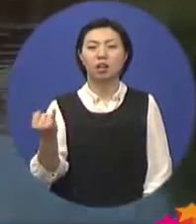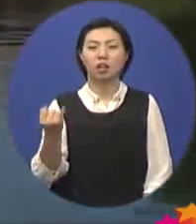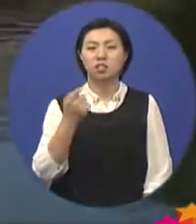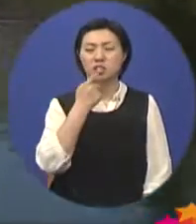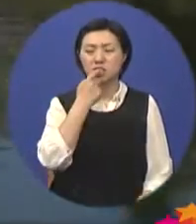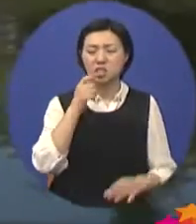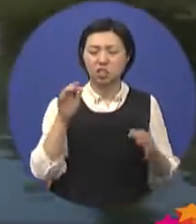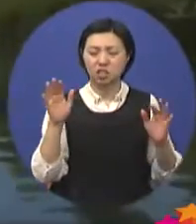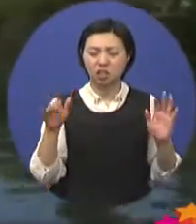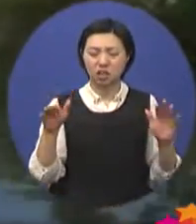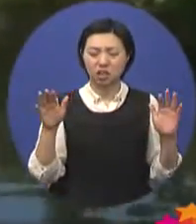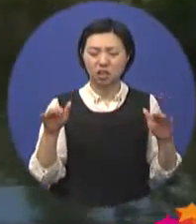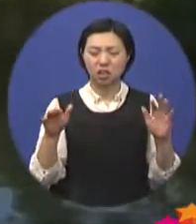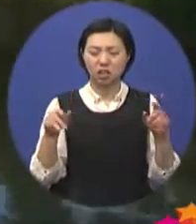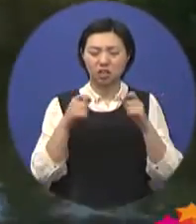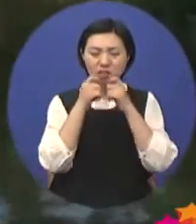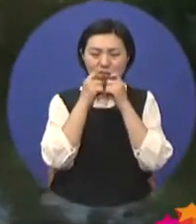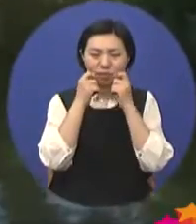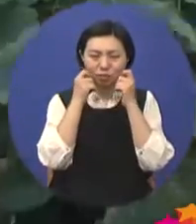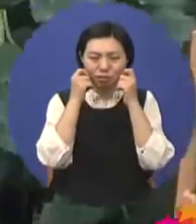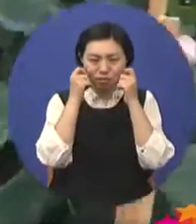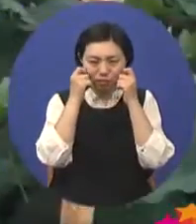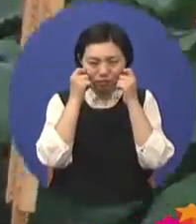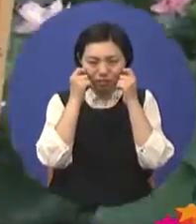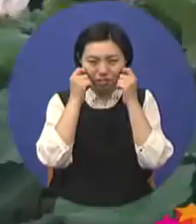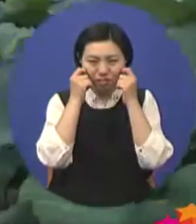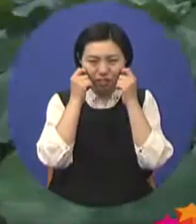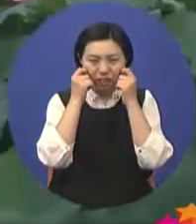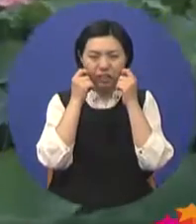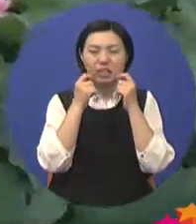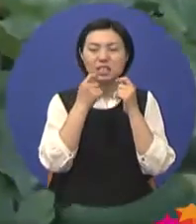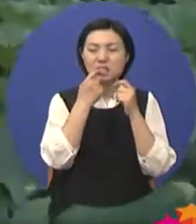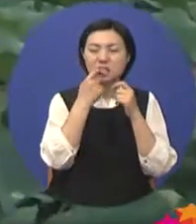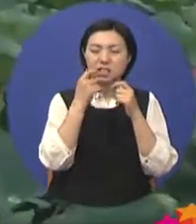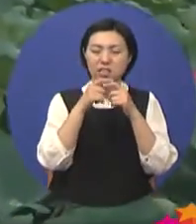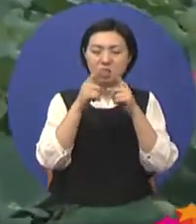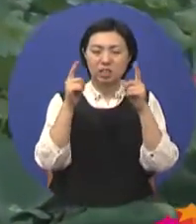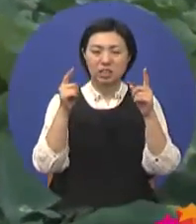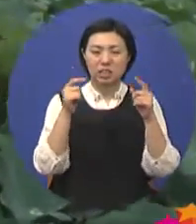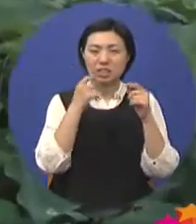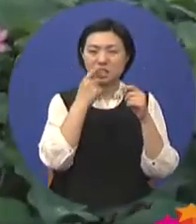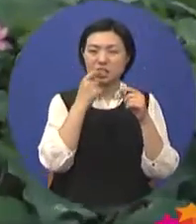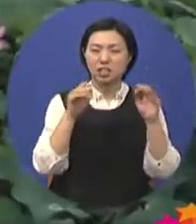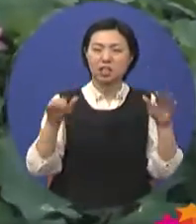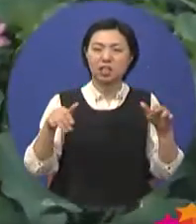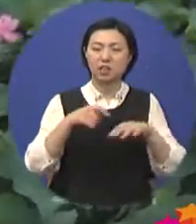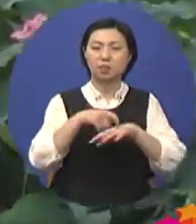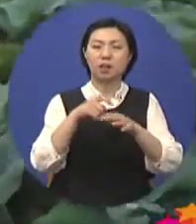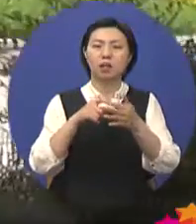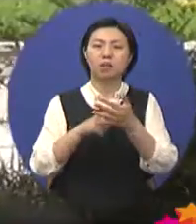천사 같은 미소로 선녀 같은 마음으로